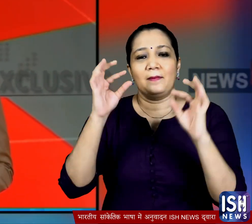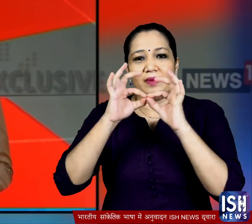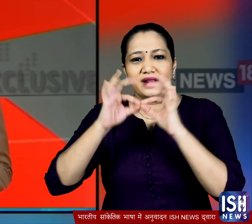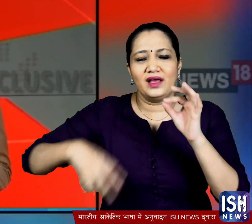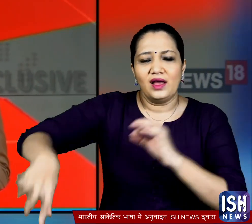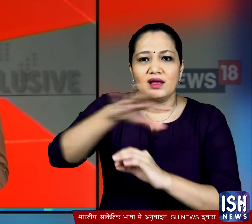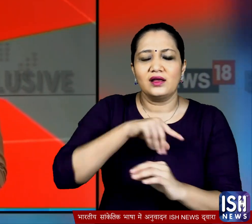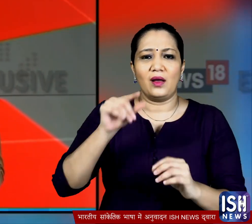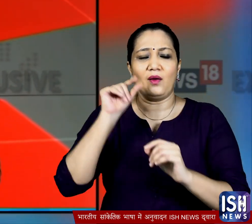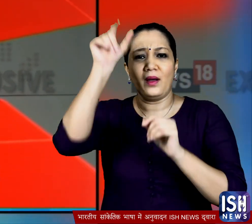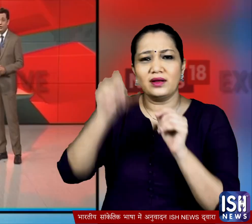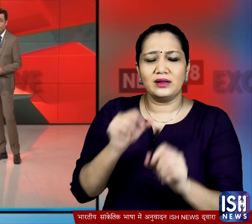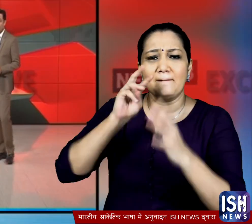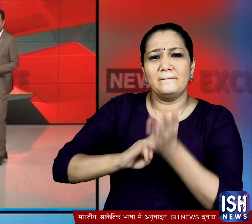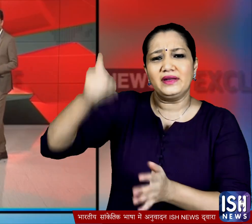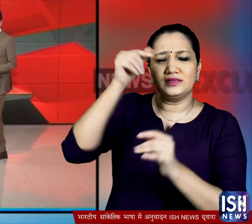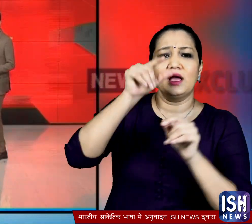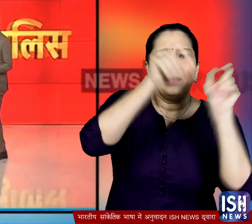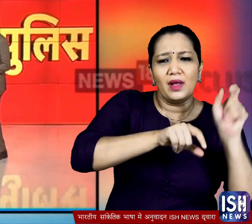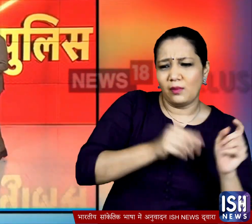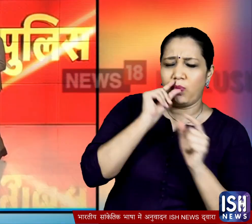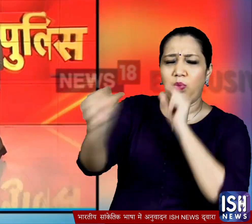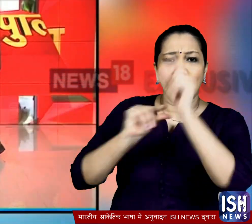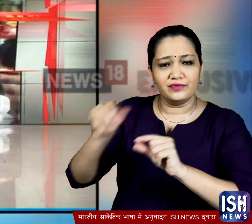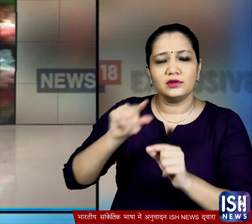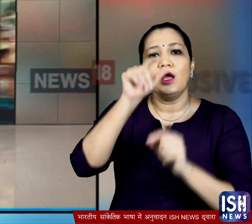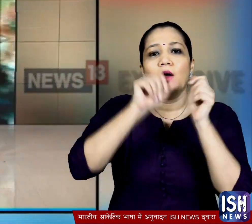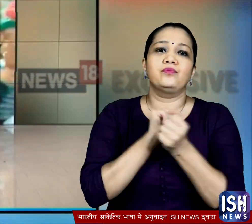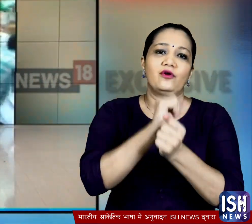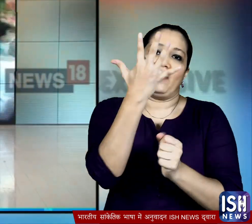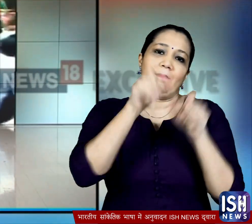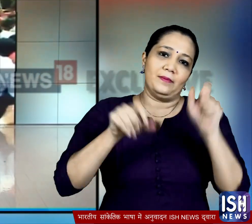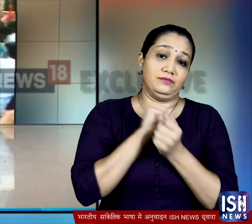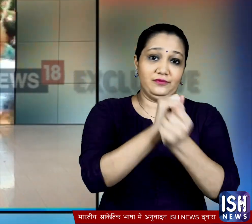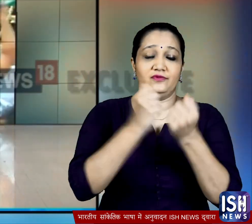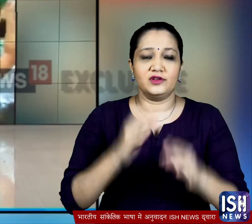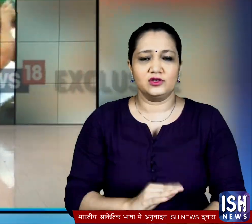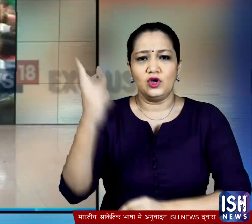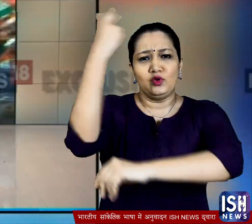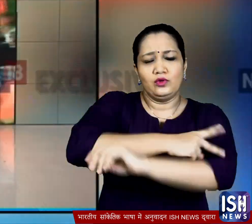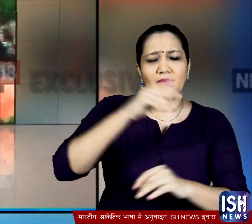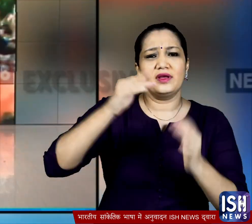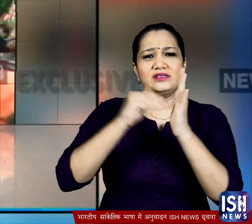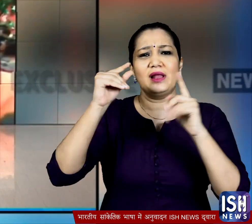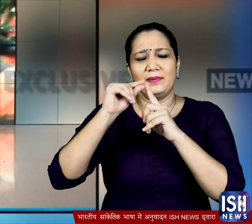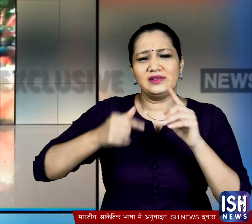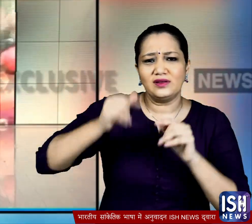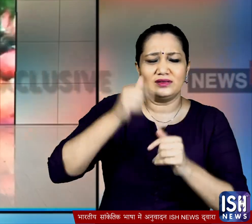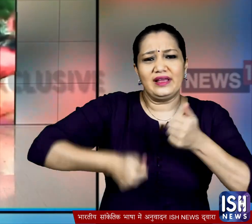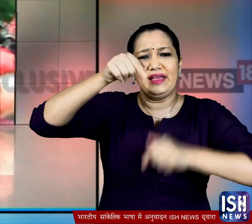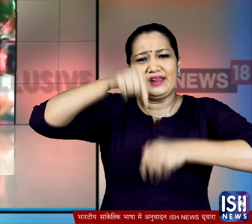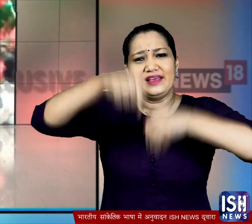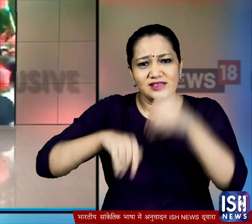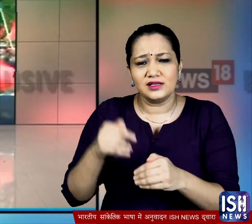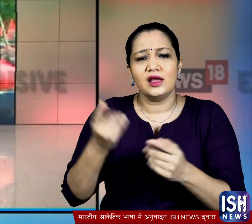उपेंद्र तिवारी को अपशब्द कहने का वीडियो वायरल होने के मामले में पुलिस ने 5 लोगों को गिरफ्तार कर लिया। आरोप है कि 2 दिन पहले जिला पंचायत अध्यक्ष के चुनाव